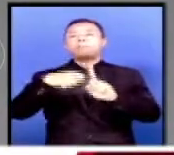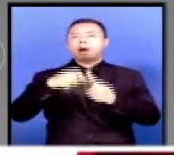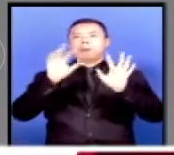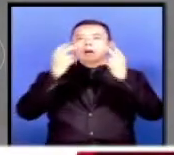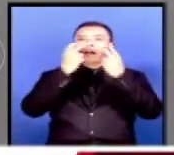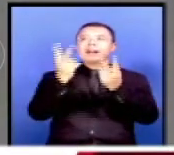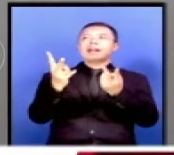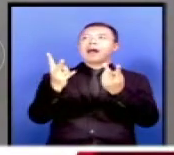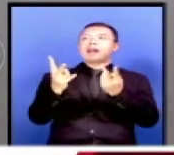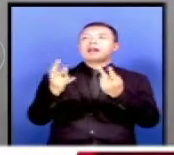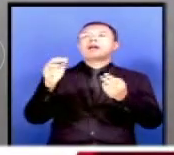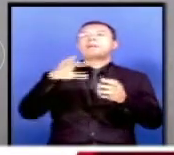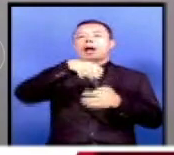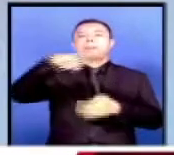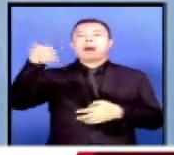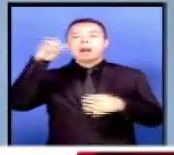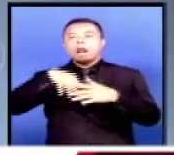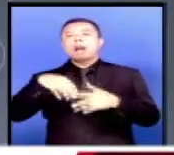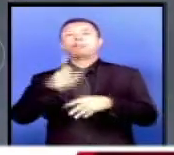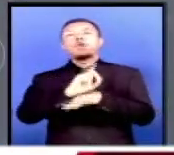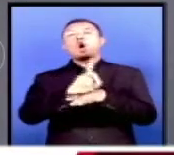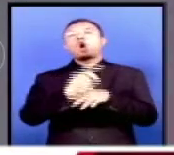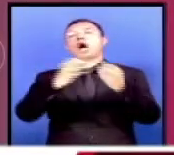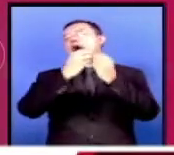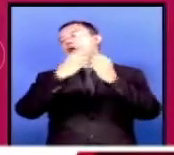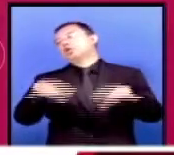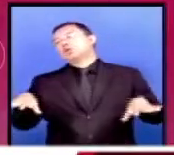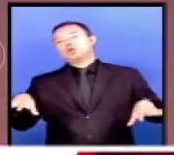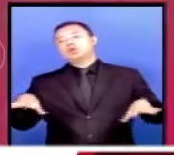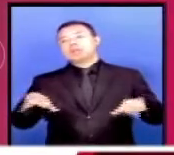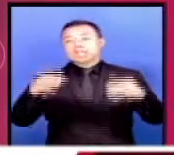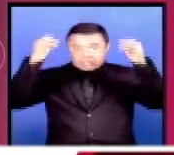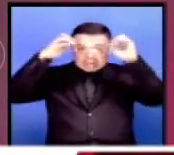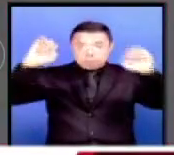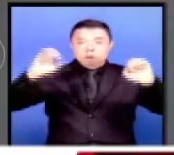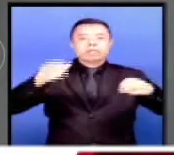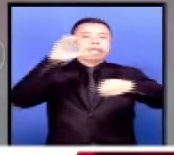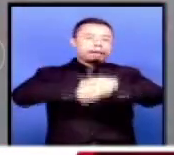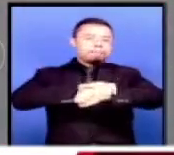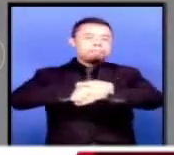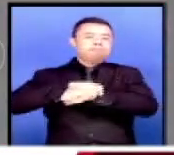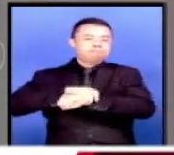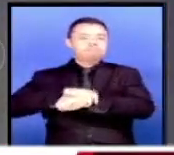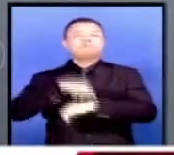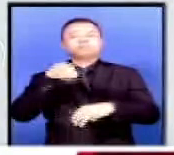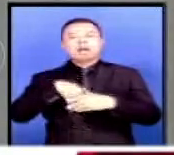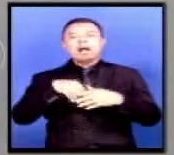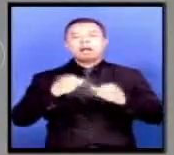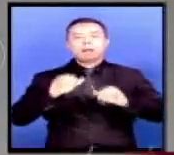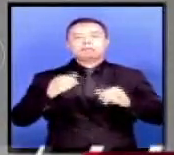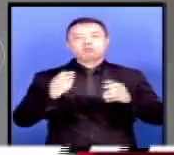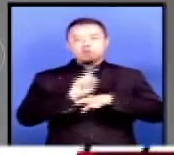tontonan warga. Sempat barang-barang yang ada di toko tersebut berceceran. Kerbau akhirnya berhasil ditangkap warga di dalam minimarket